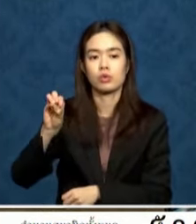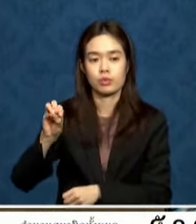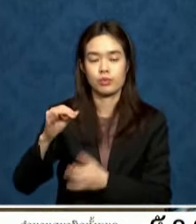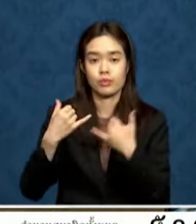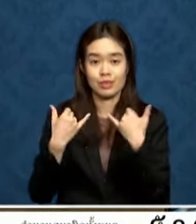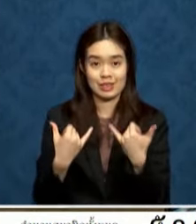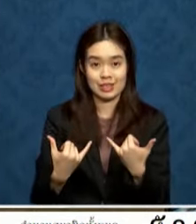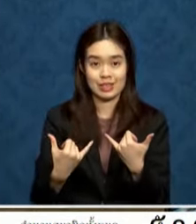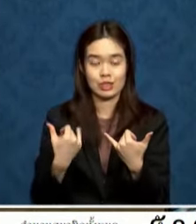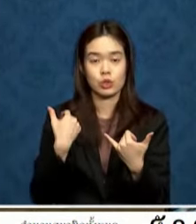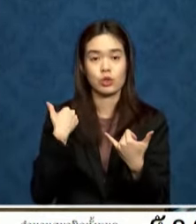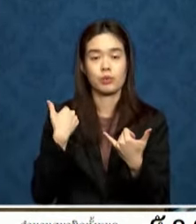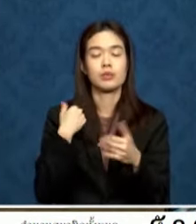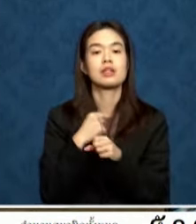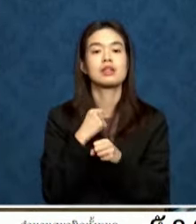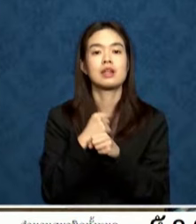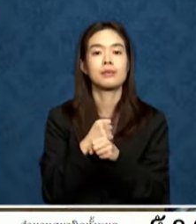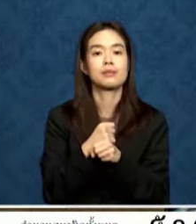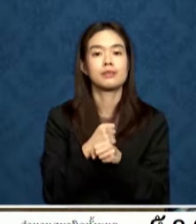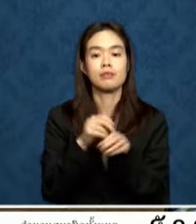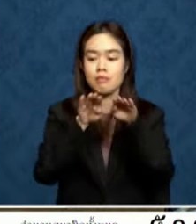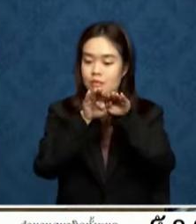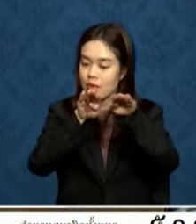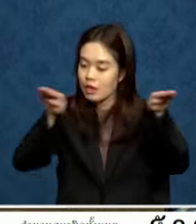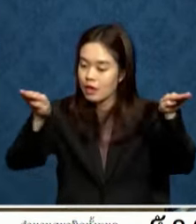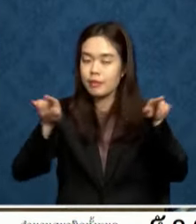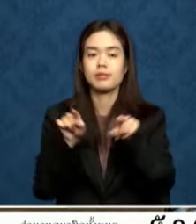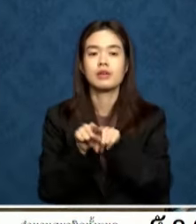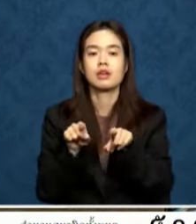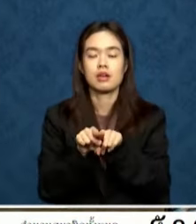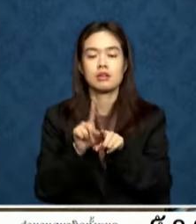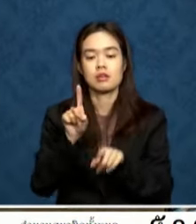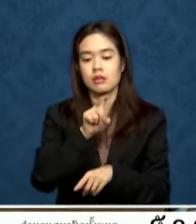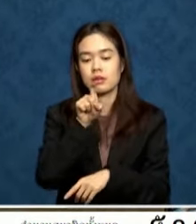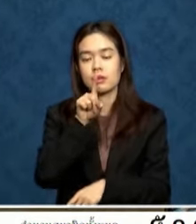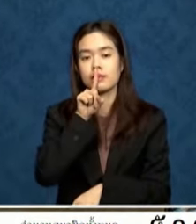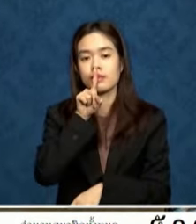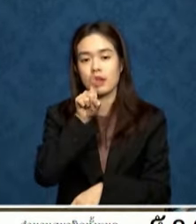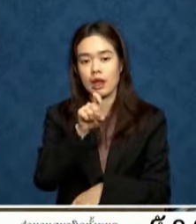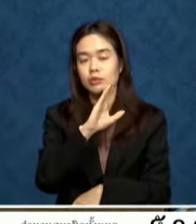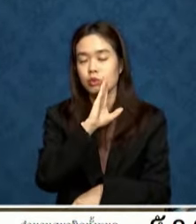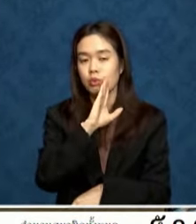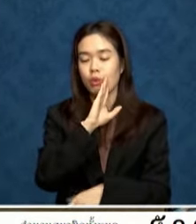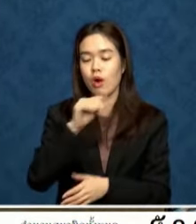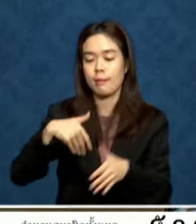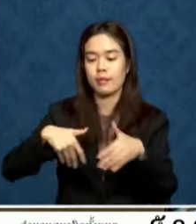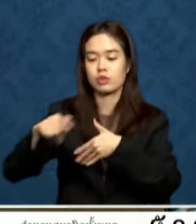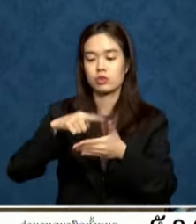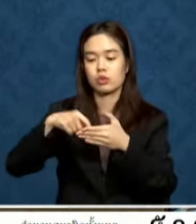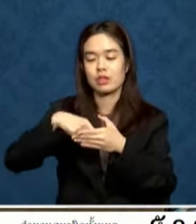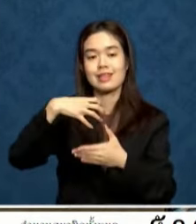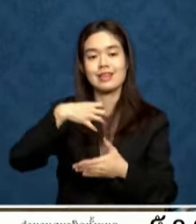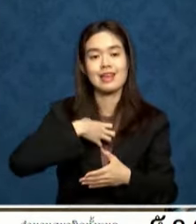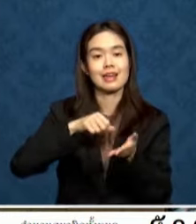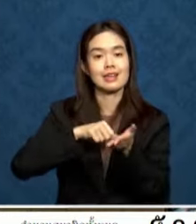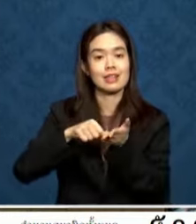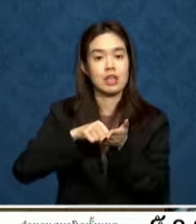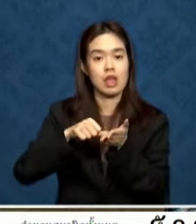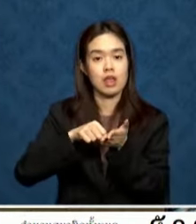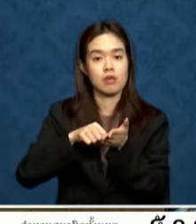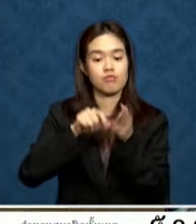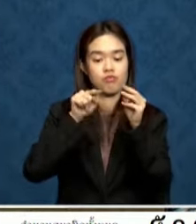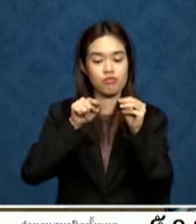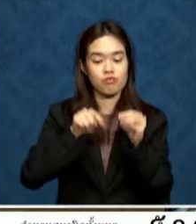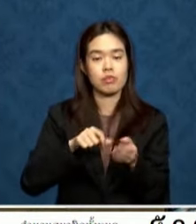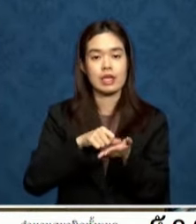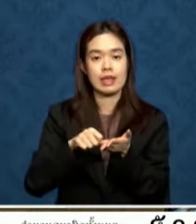ช้หลักเกณฑ์นี้คำถามต่อไปจึงเป็นว่าแล้วถ้าจะไปทำประชามติแก้รัฐธรรมนูญบางมาตรา